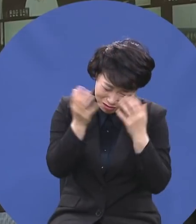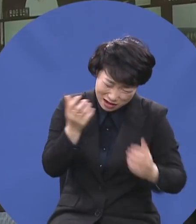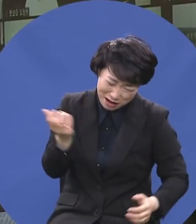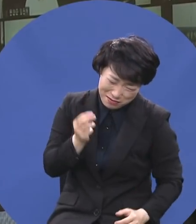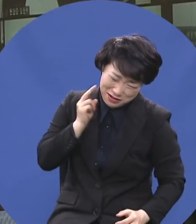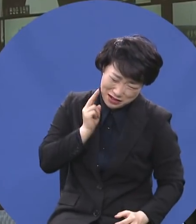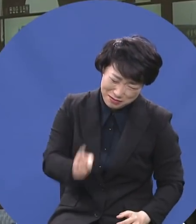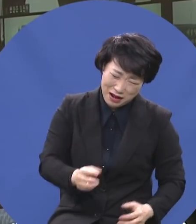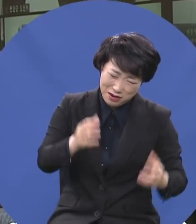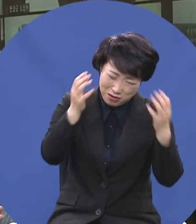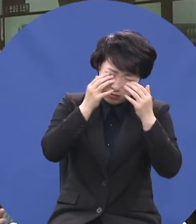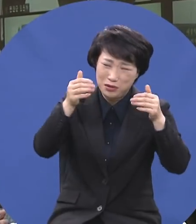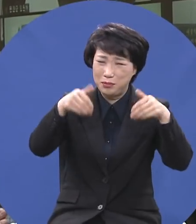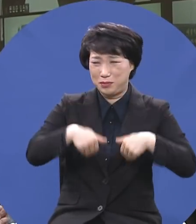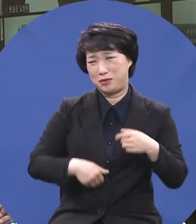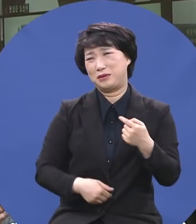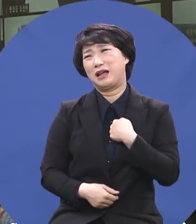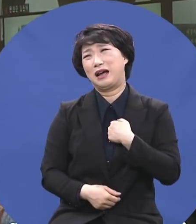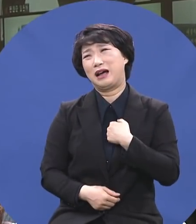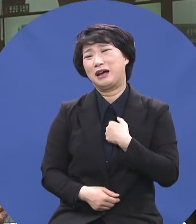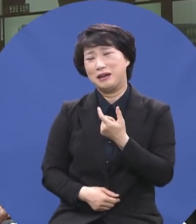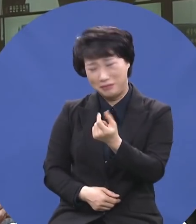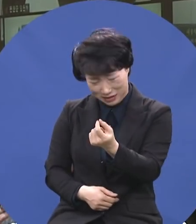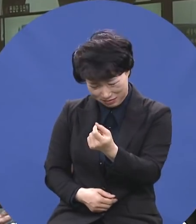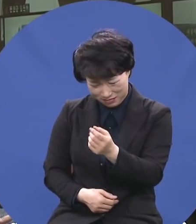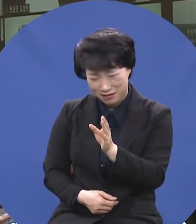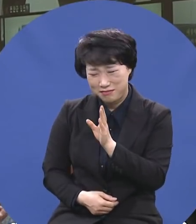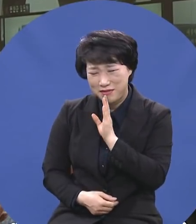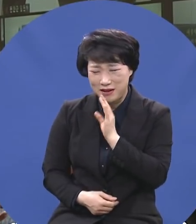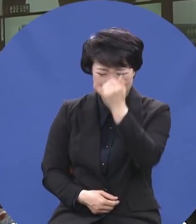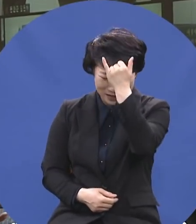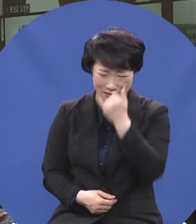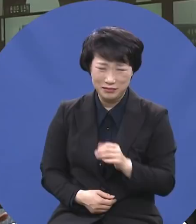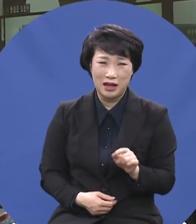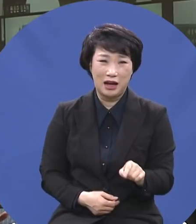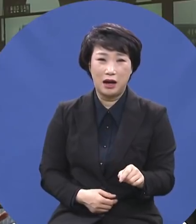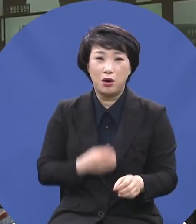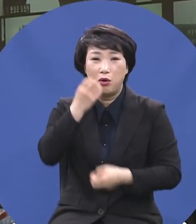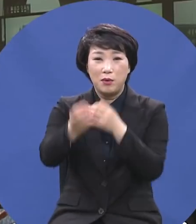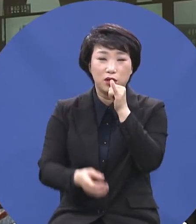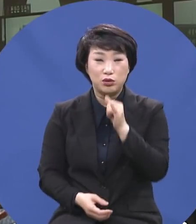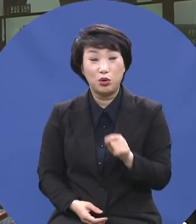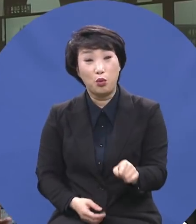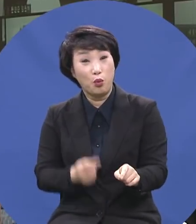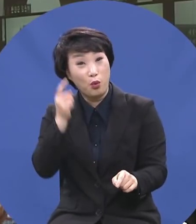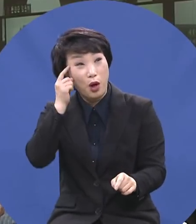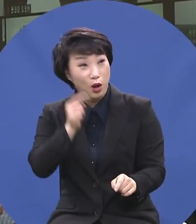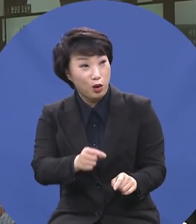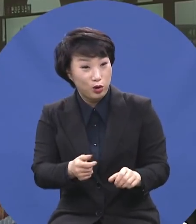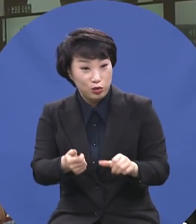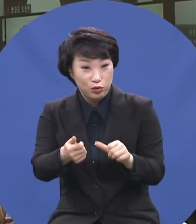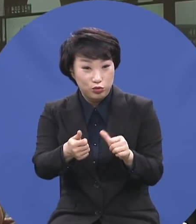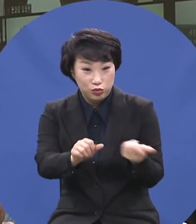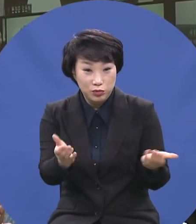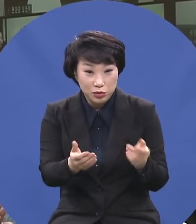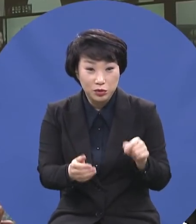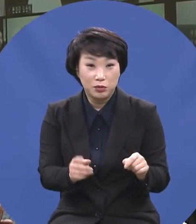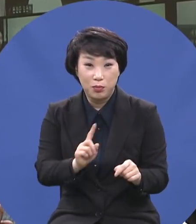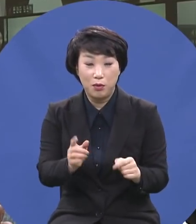고통스러운 처형을 당하여 왔습니다. 죽음 앞에 너무